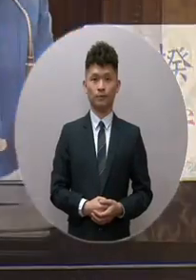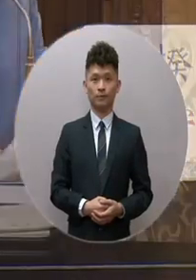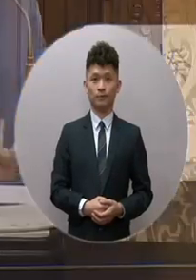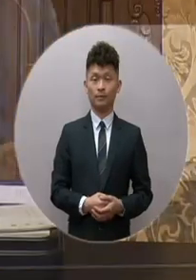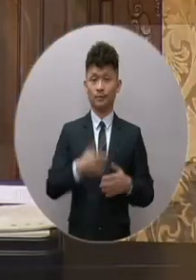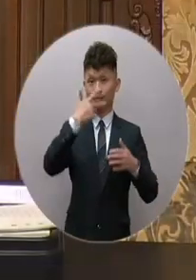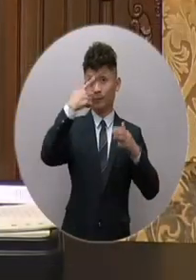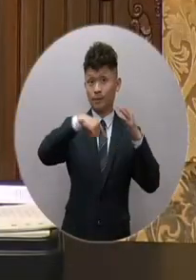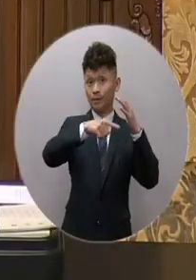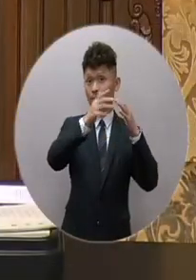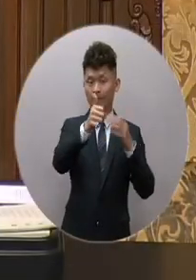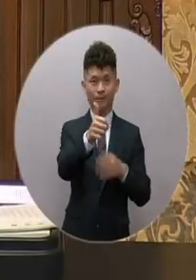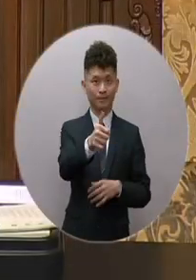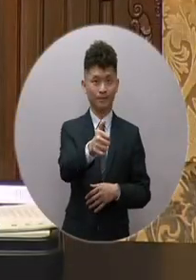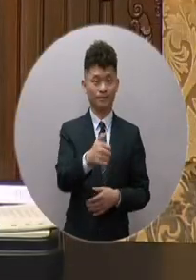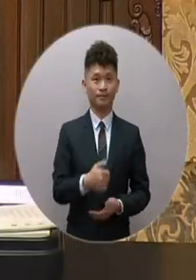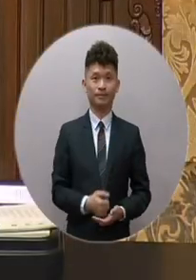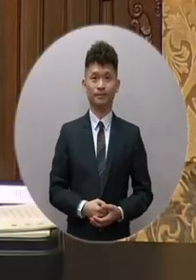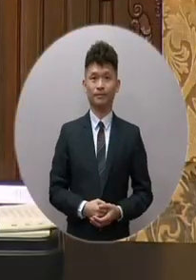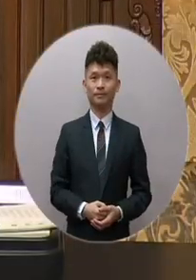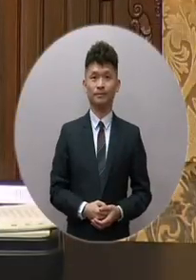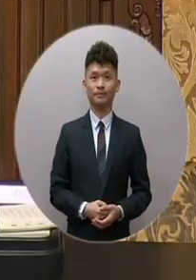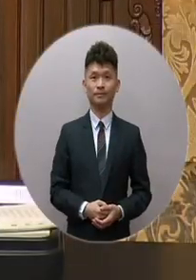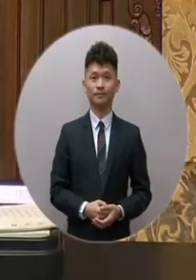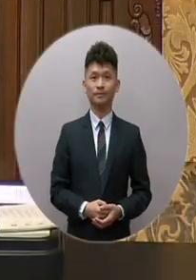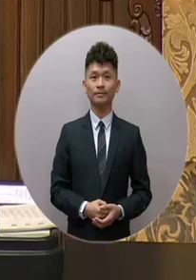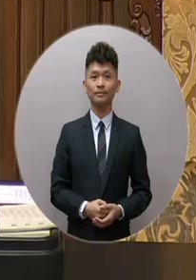谢谢赖院长。